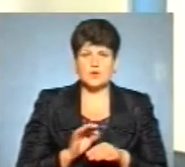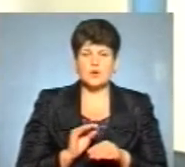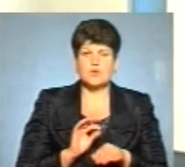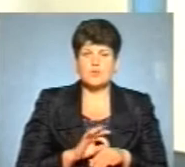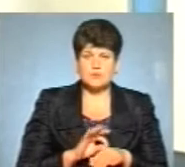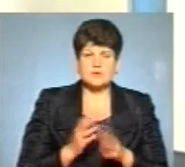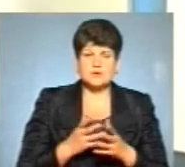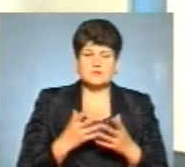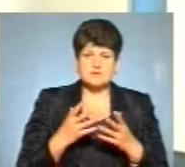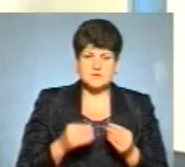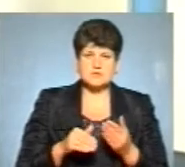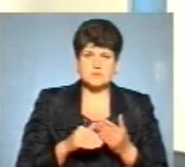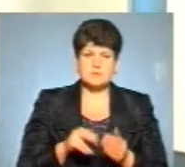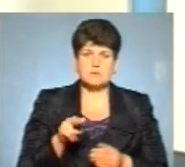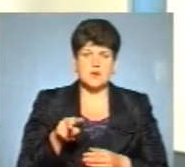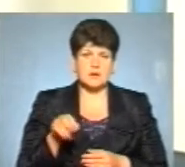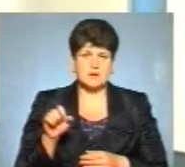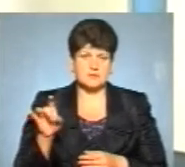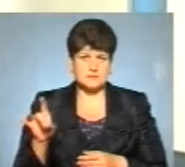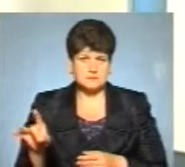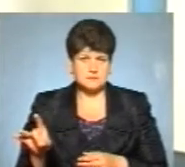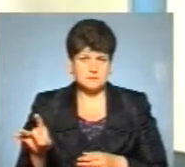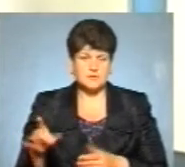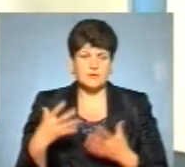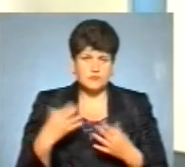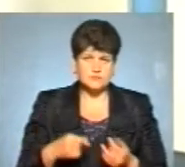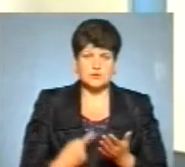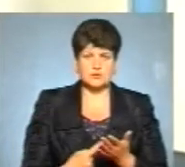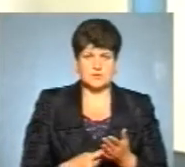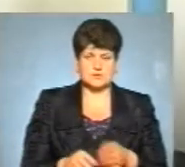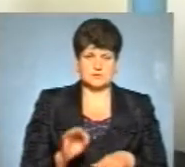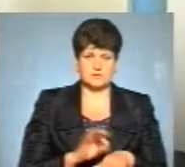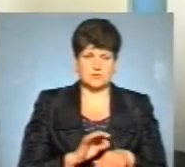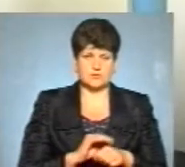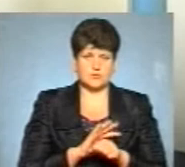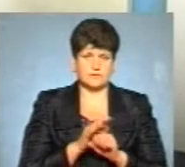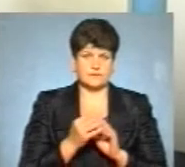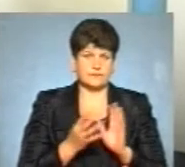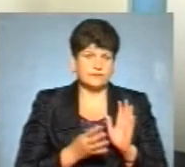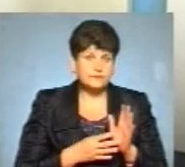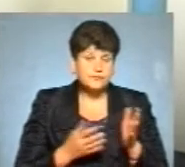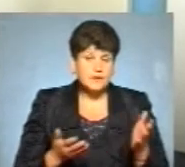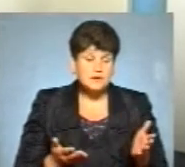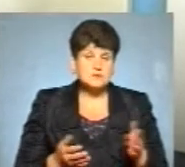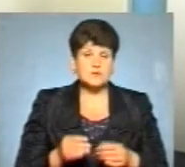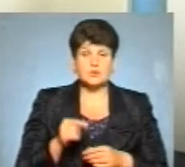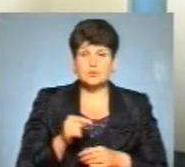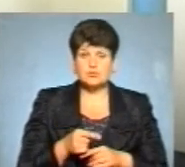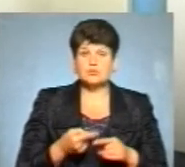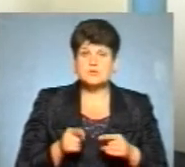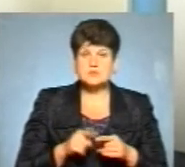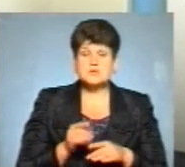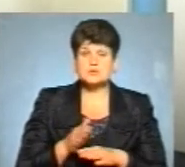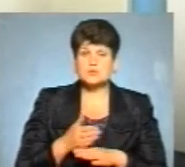вже за допомогою лабораторних методів підтверджений діагноз COVID-19. Відповідно, це